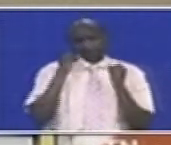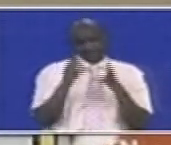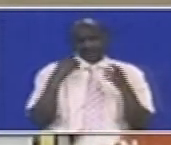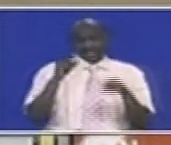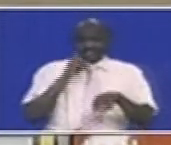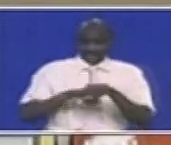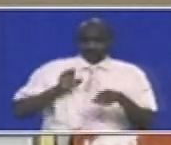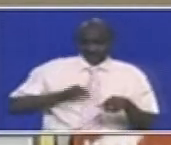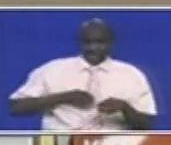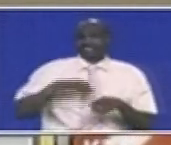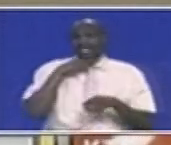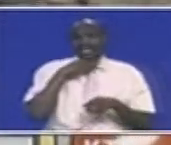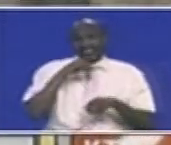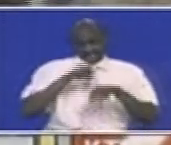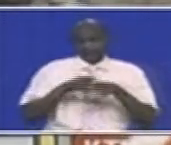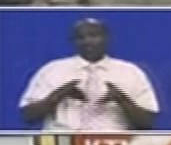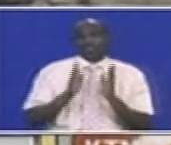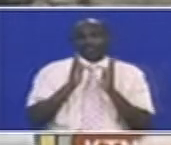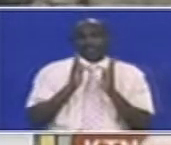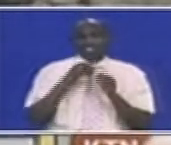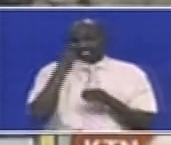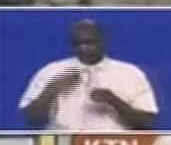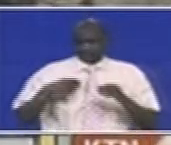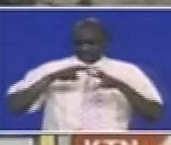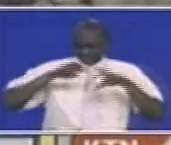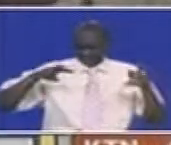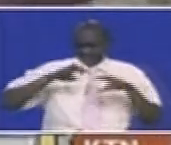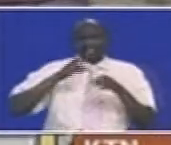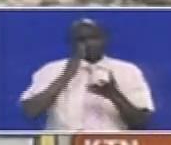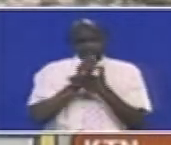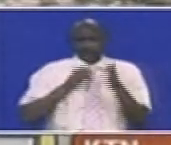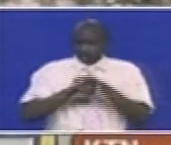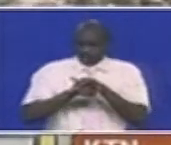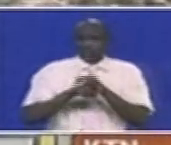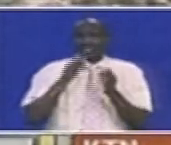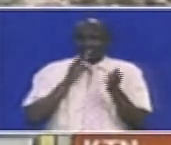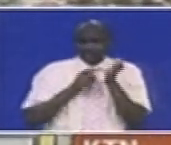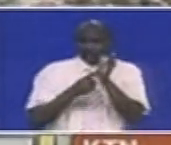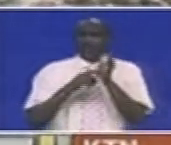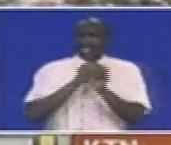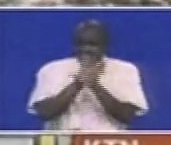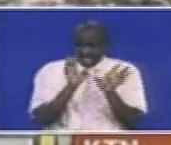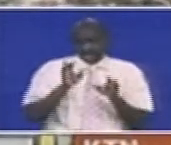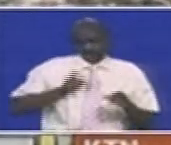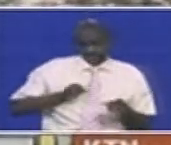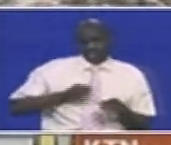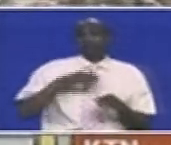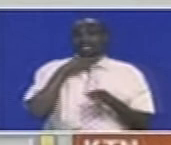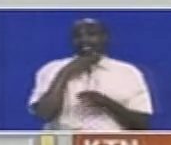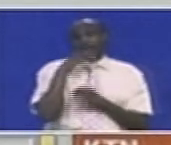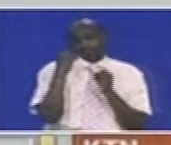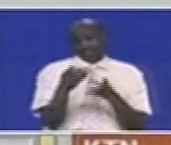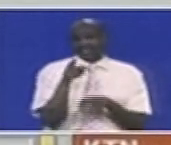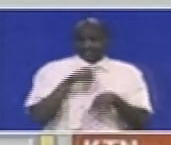magonjwa yanayoambatana na ujauzito. Zaidi ni kwa utafiti huo umelenga kuonyesha athari vifo hivyo vya wanawake nchini katika familia na jamii kwa